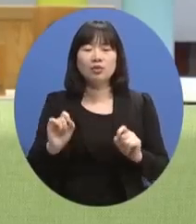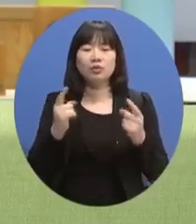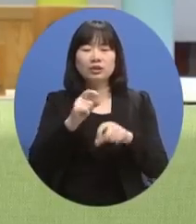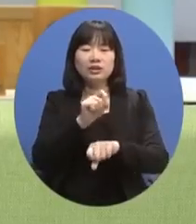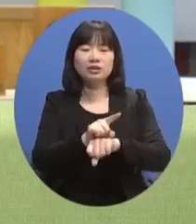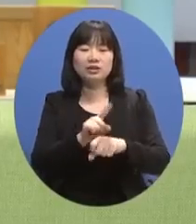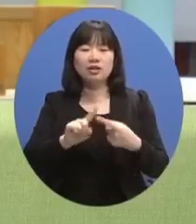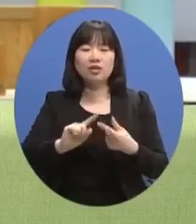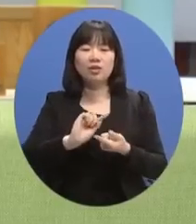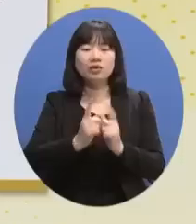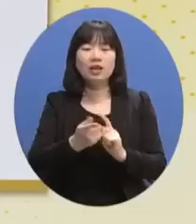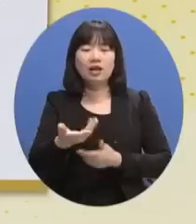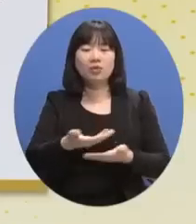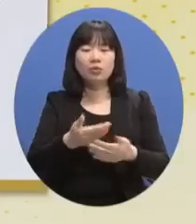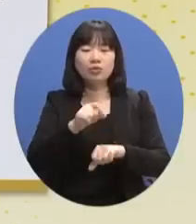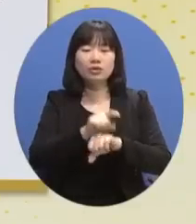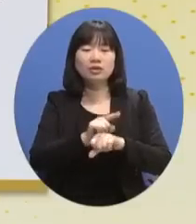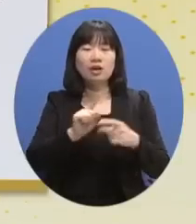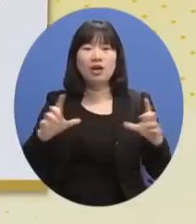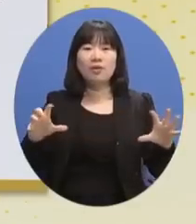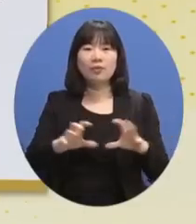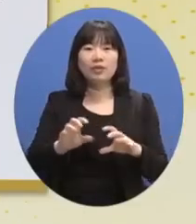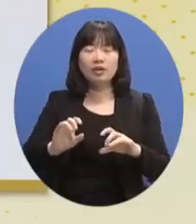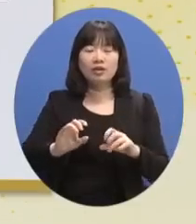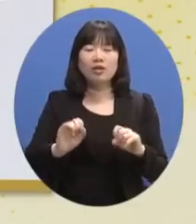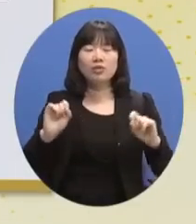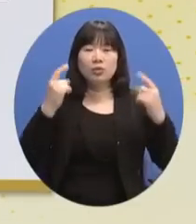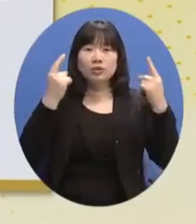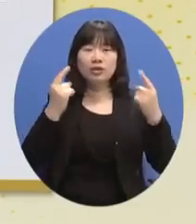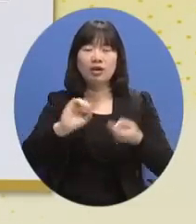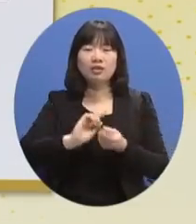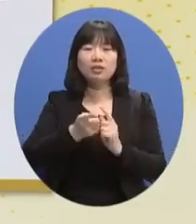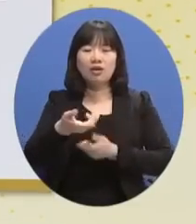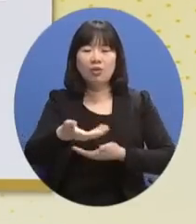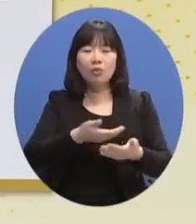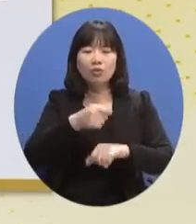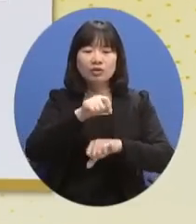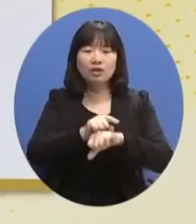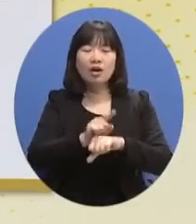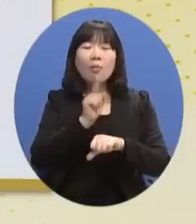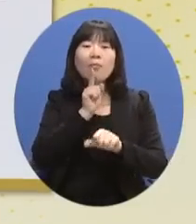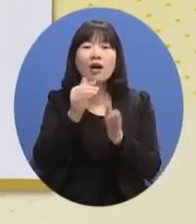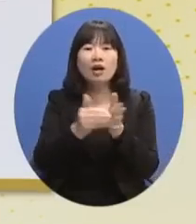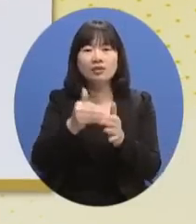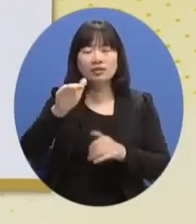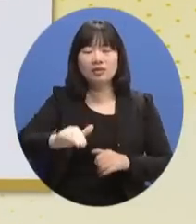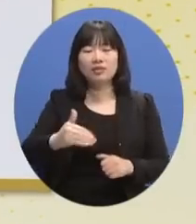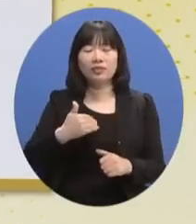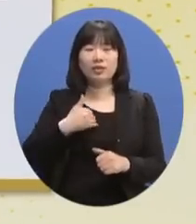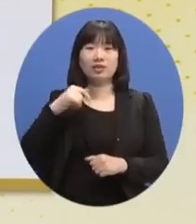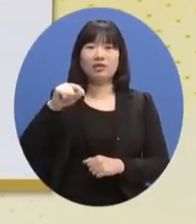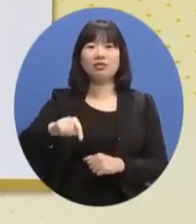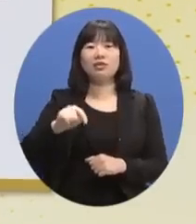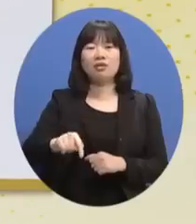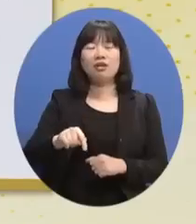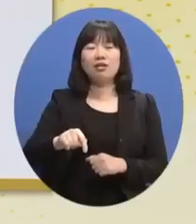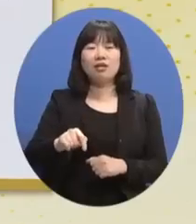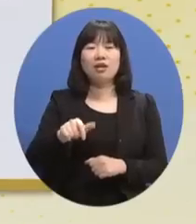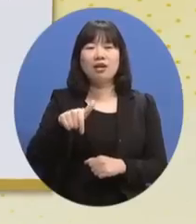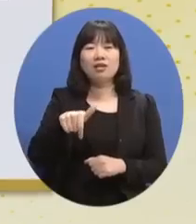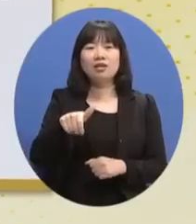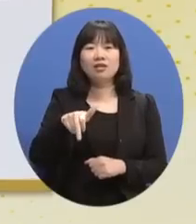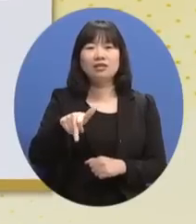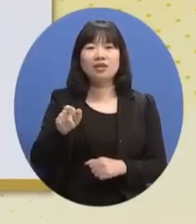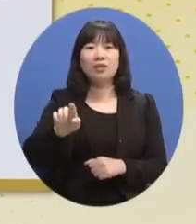동시성과 상호성이에요. 합쳐서 동시적 상호성이라고도 얘기를 하는데 저는 이거를 커플